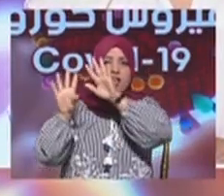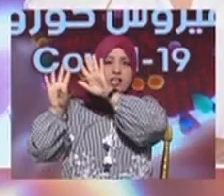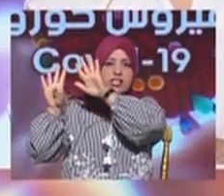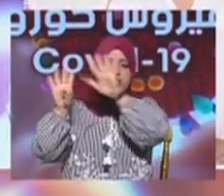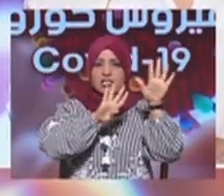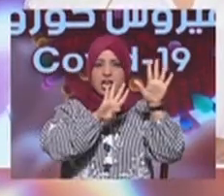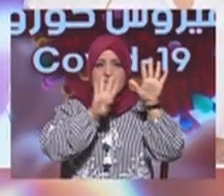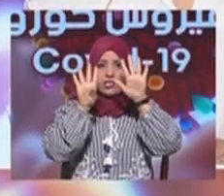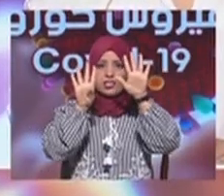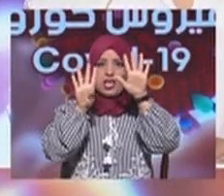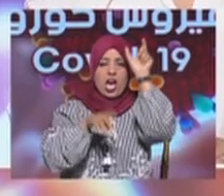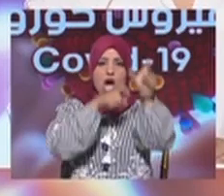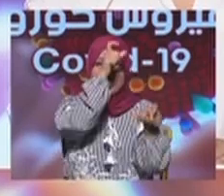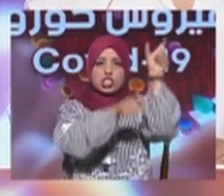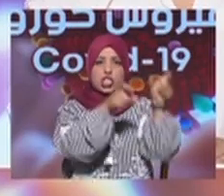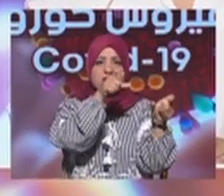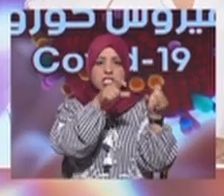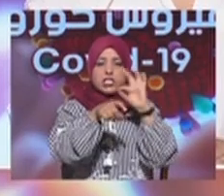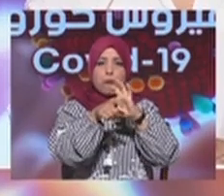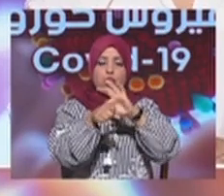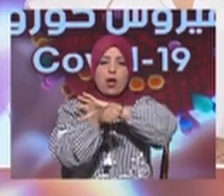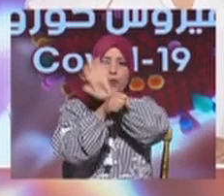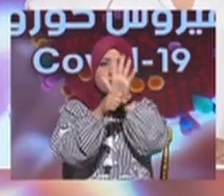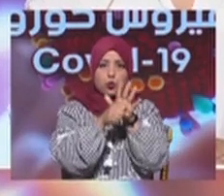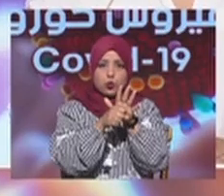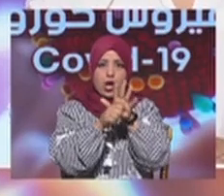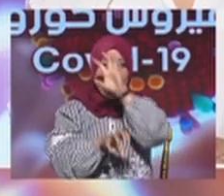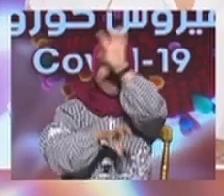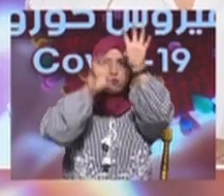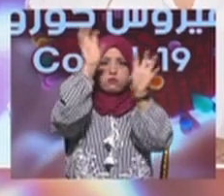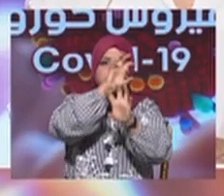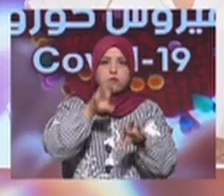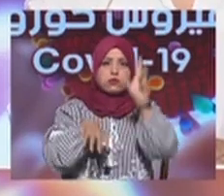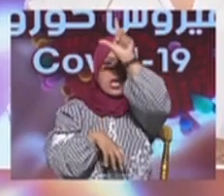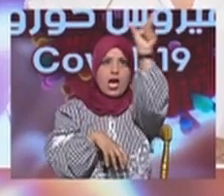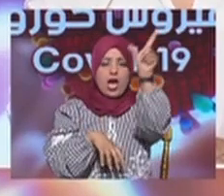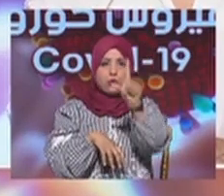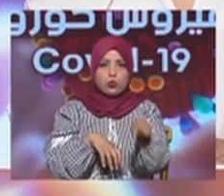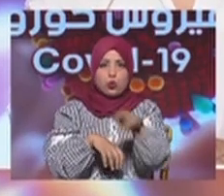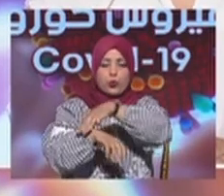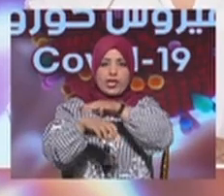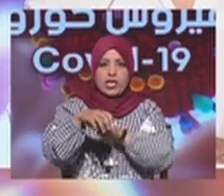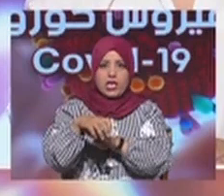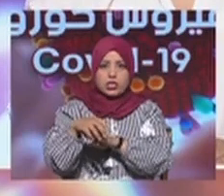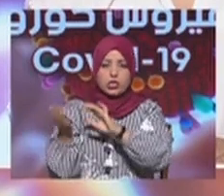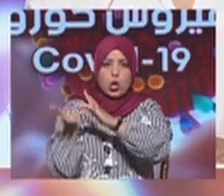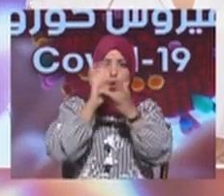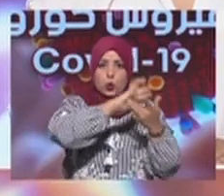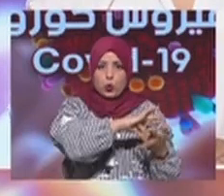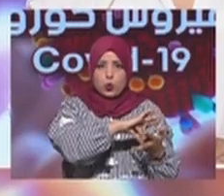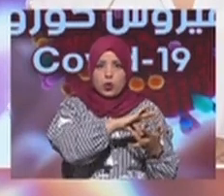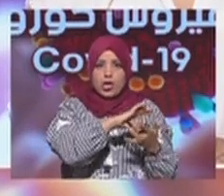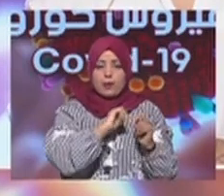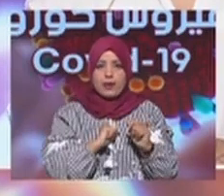هي موزعة على الخريطة على 24 ولاية، مع العلم أنه السليانة وجندوبة صفر